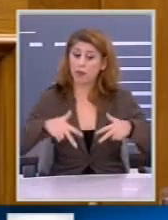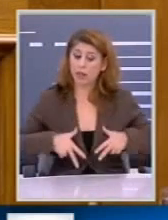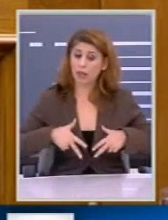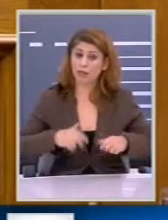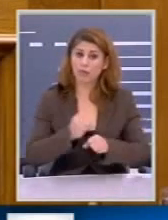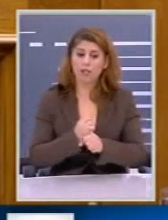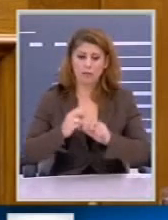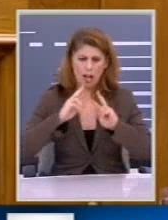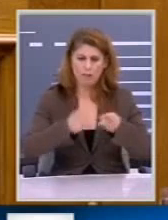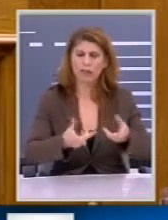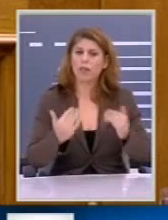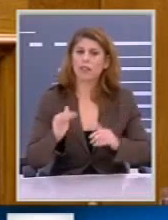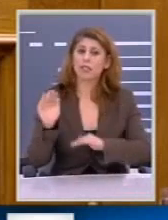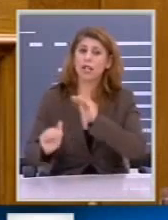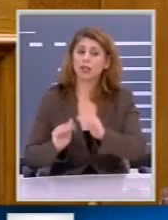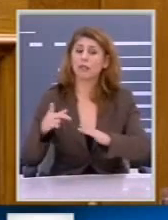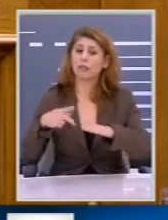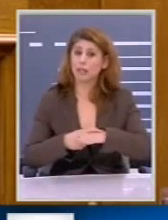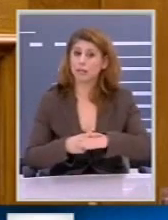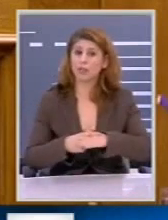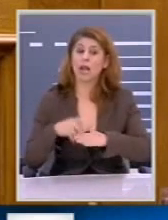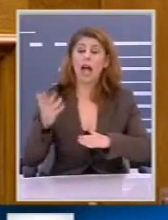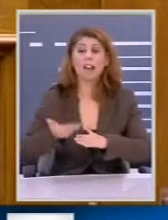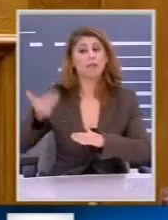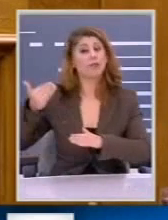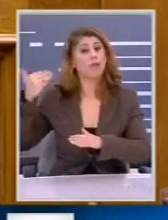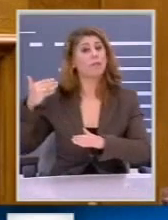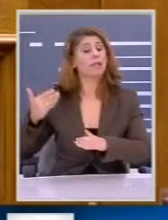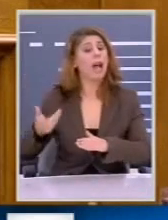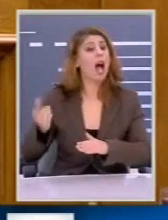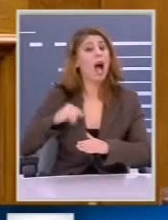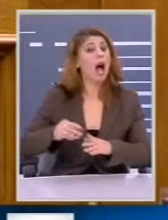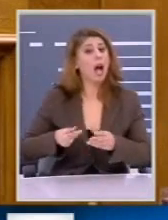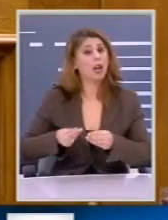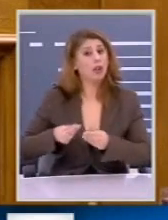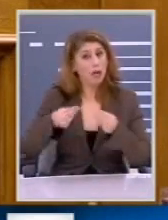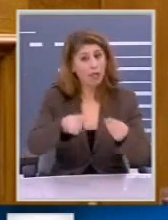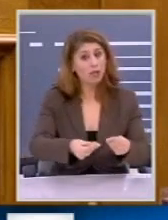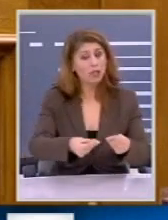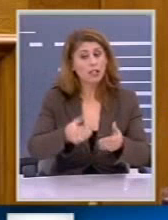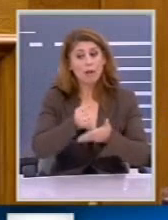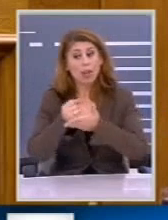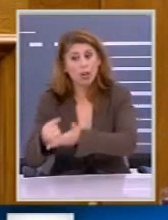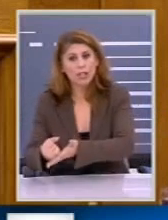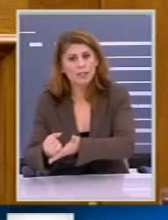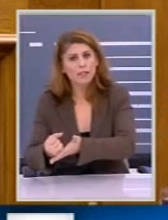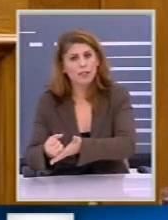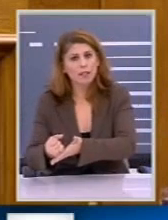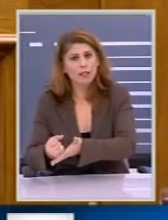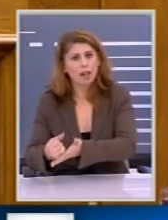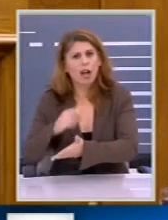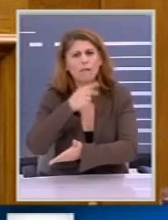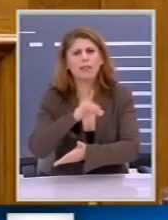υπάρχουν απαντήσεις στα ερωτήματα των τραπεζών εάν προηγήθηκαν άλλες εκχωρήσεις. Υπάρχουν τέτοιες περιπτώσεις και θα εξεταστούν